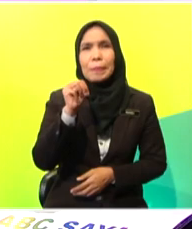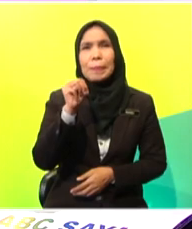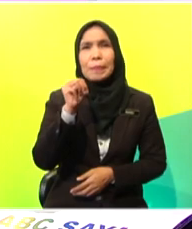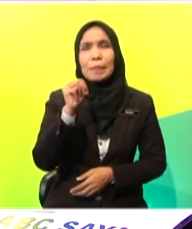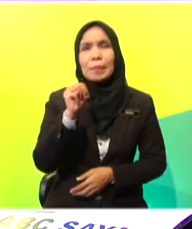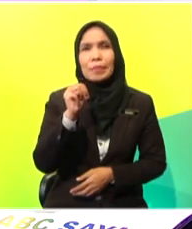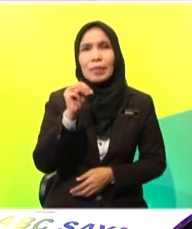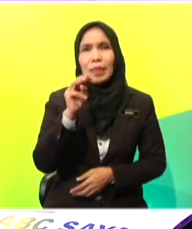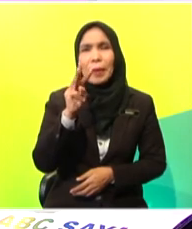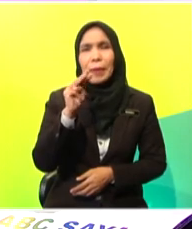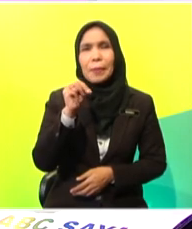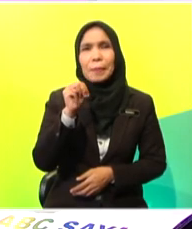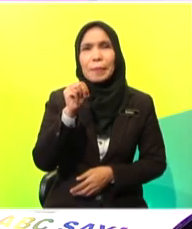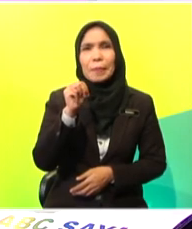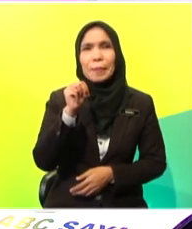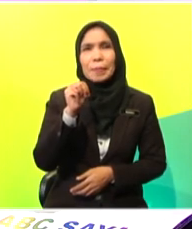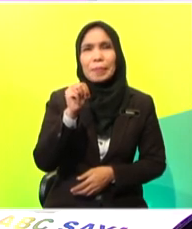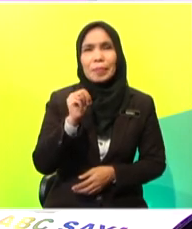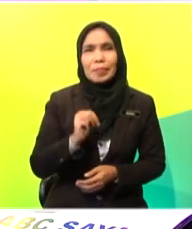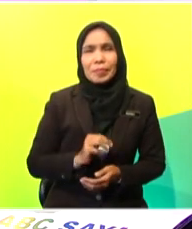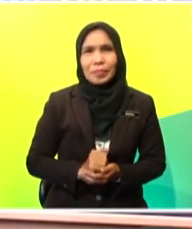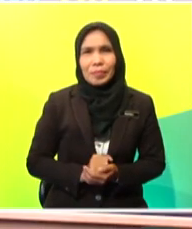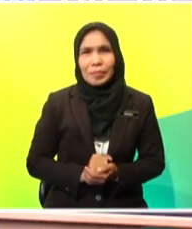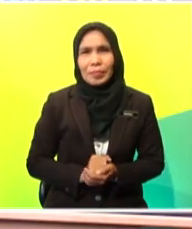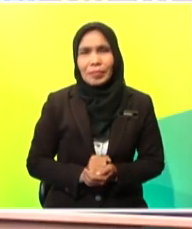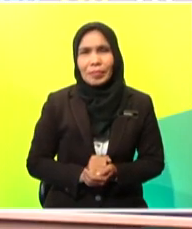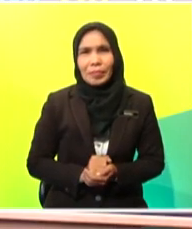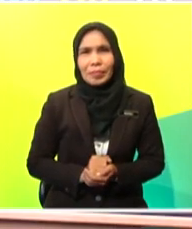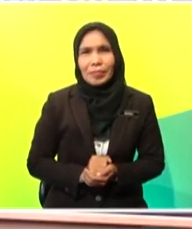Tutup mulut Hm